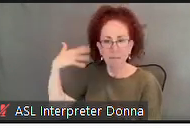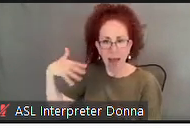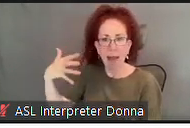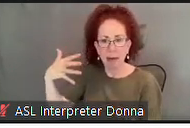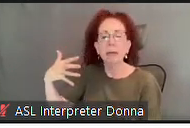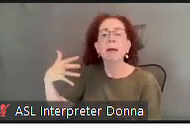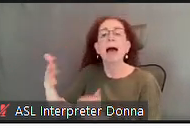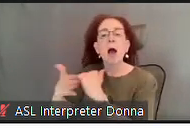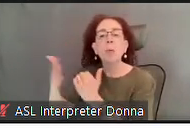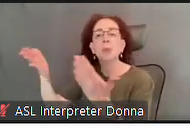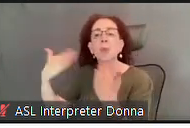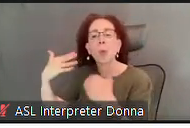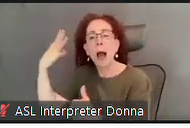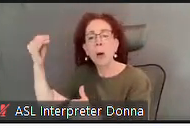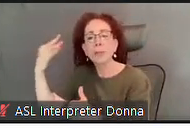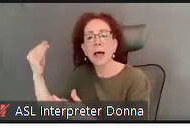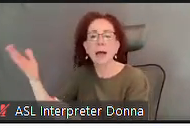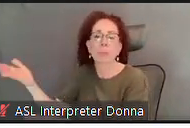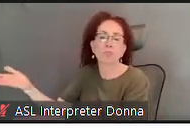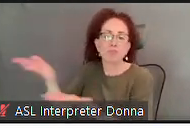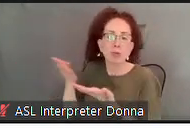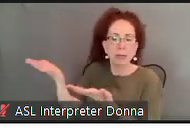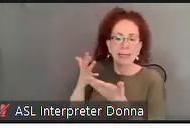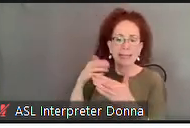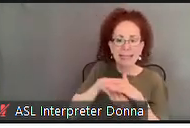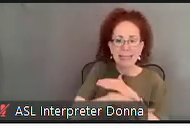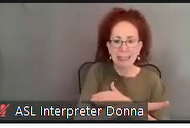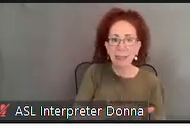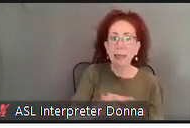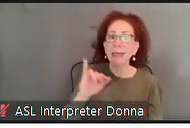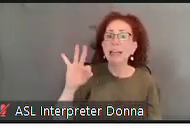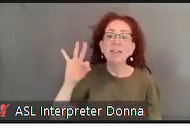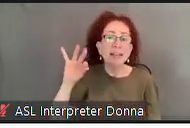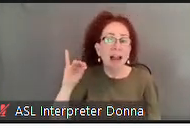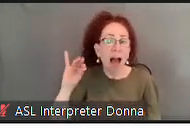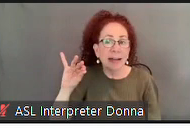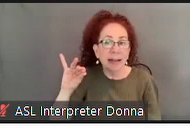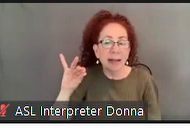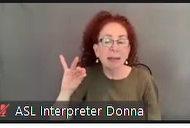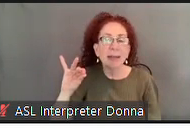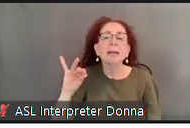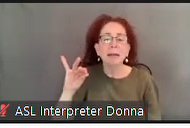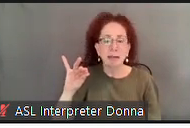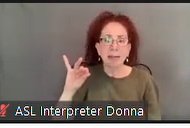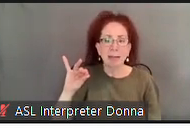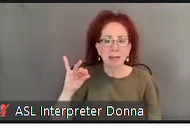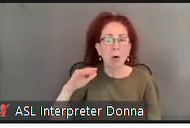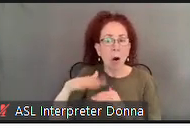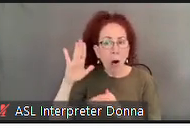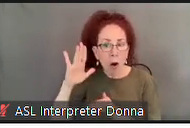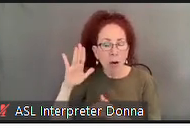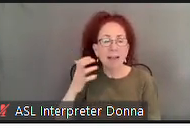如果在外面的气候比室内的气候更低的话呢，你们可以用风扇。